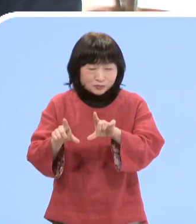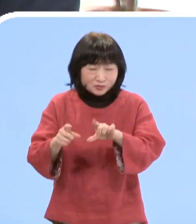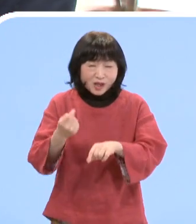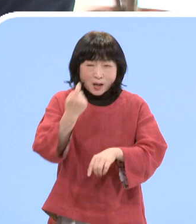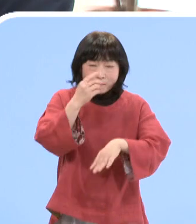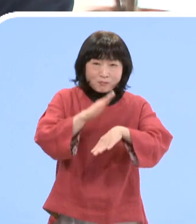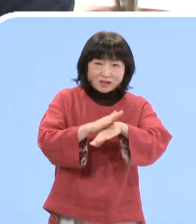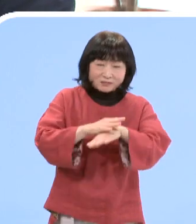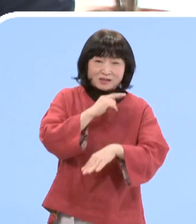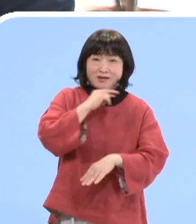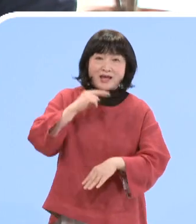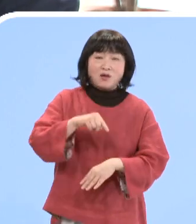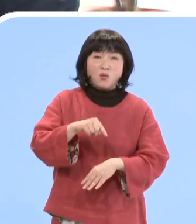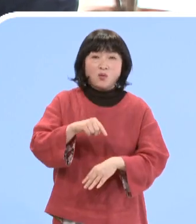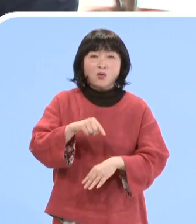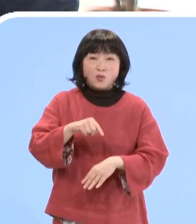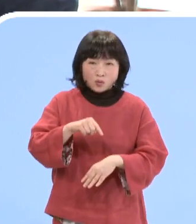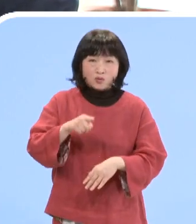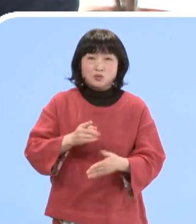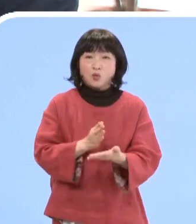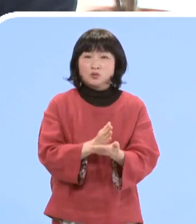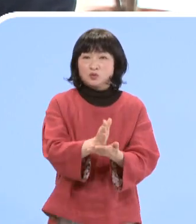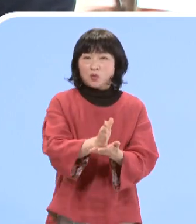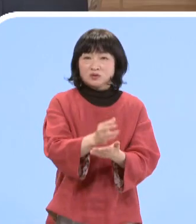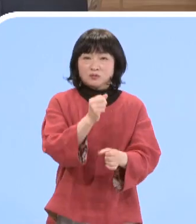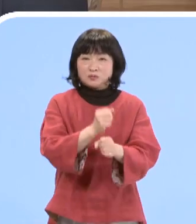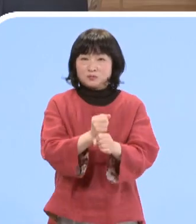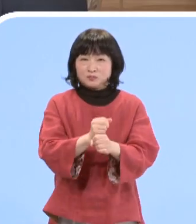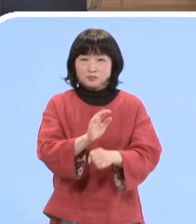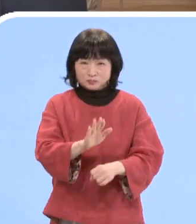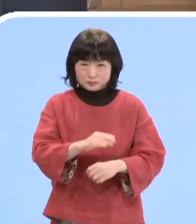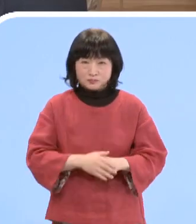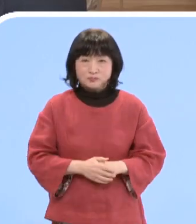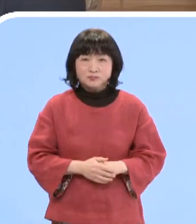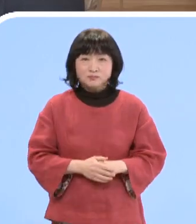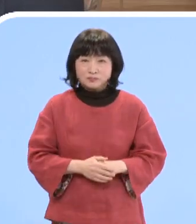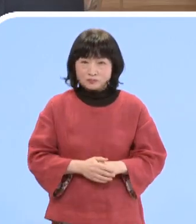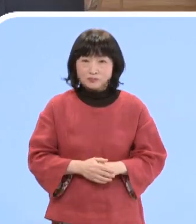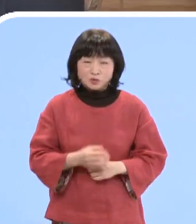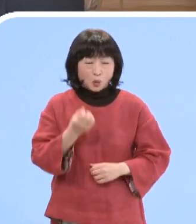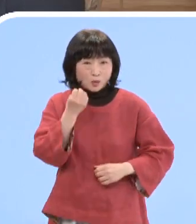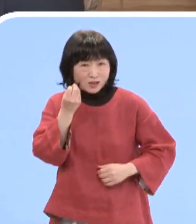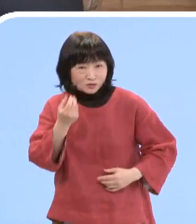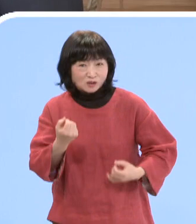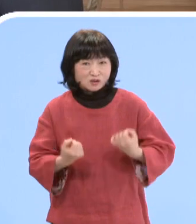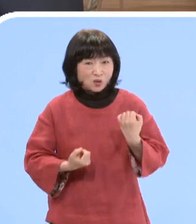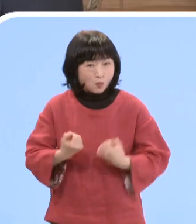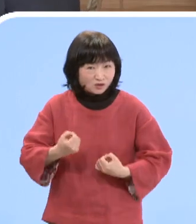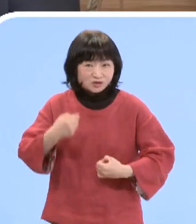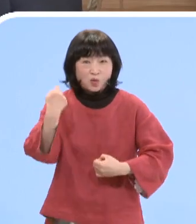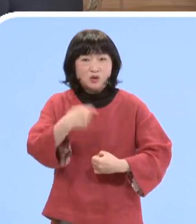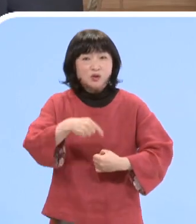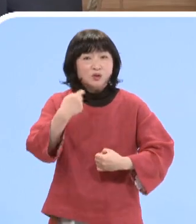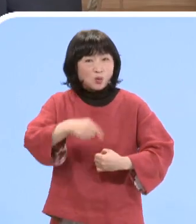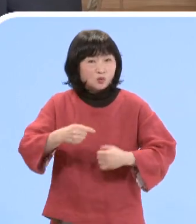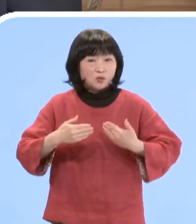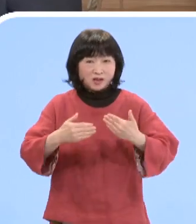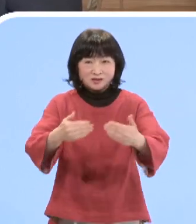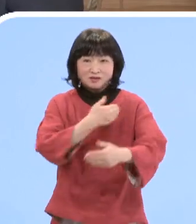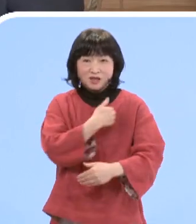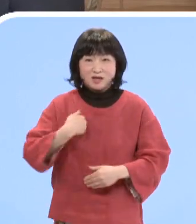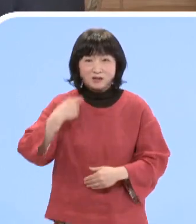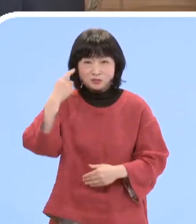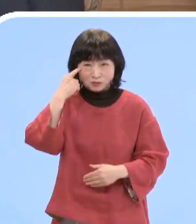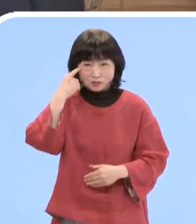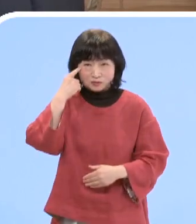というようなコースも作らせていただいた、 ね、 はい、だから大変ユニークな の教育が展開できることになると思います。 これは特